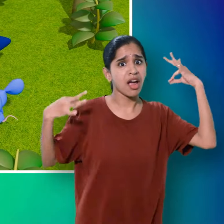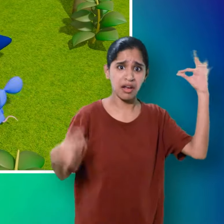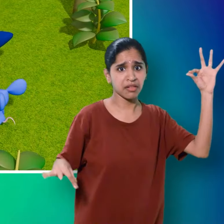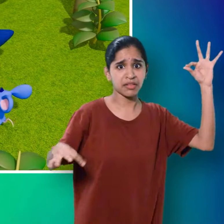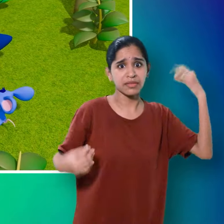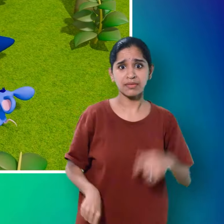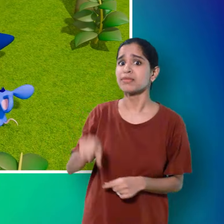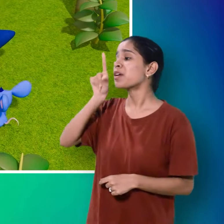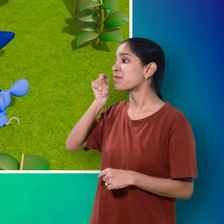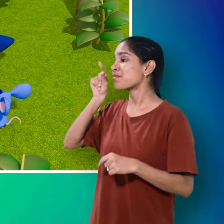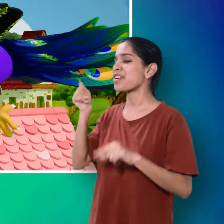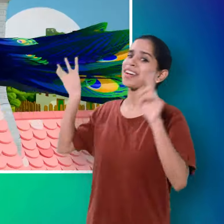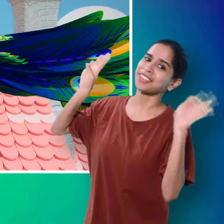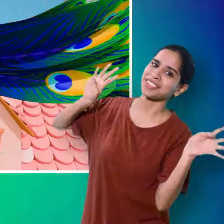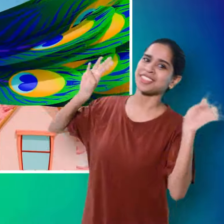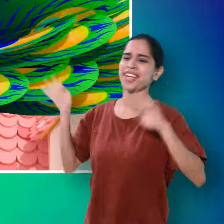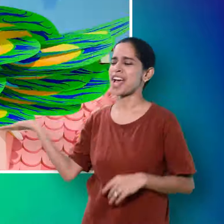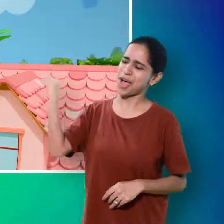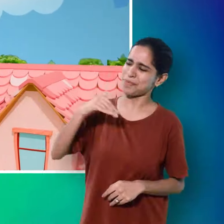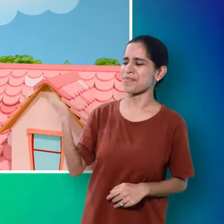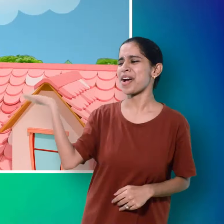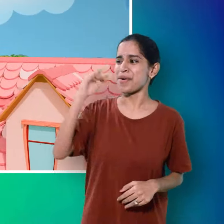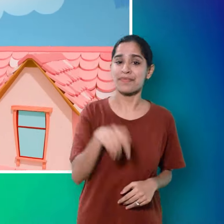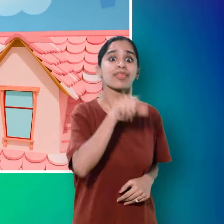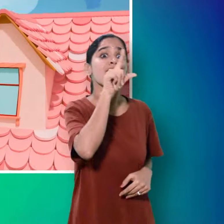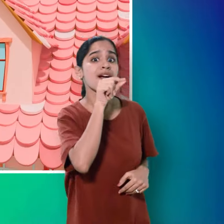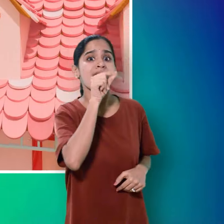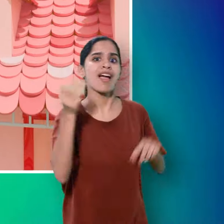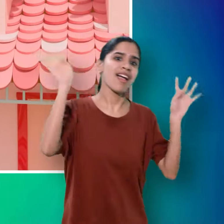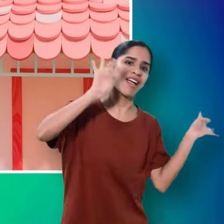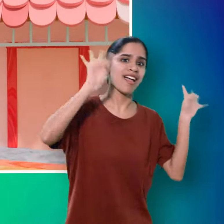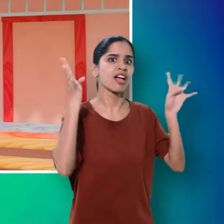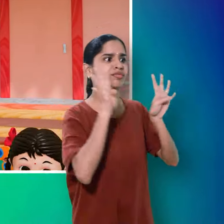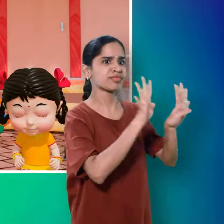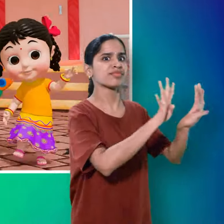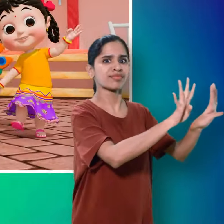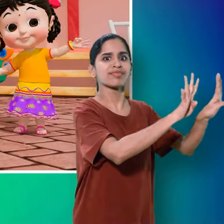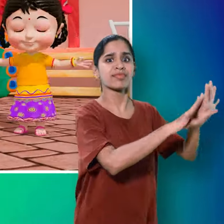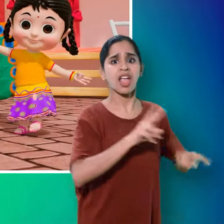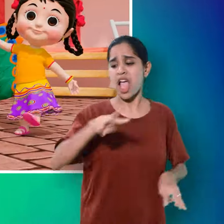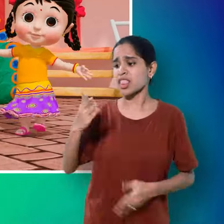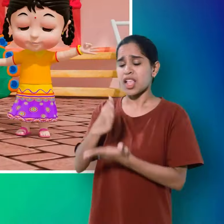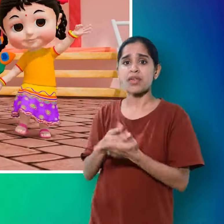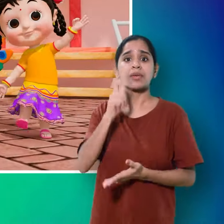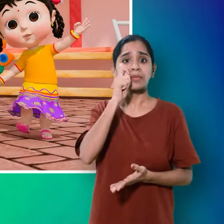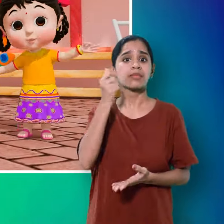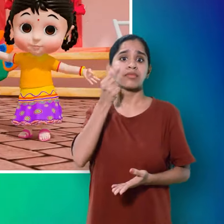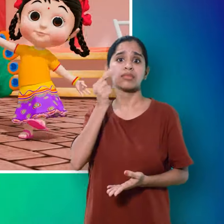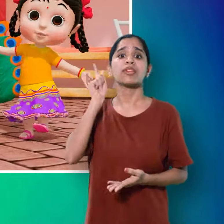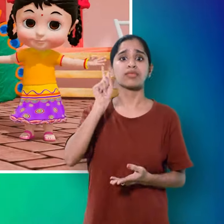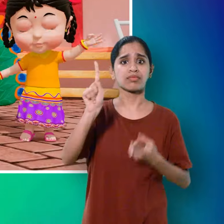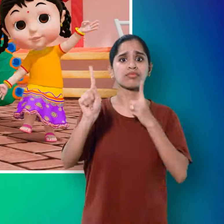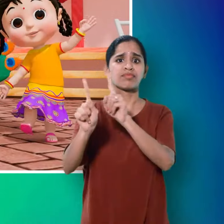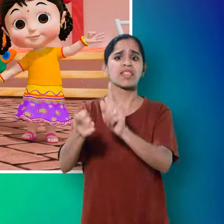की सरकार ने। नानी तेरी मोरनी को मोर ले गए, बाकी जो